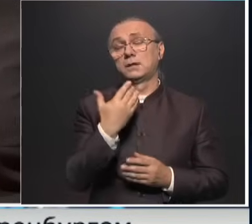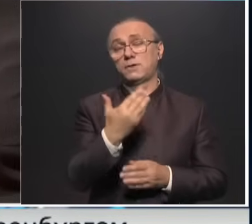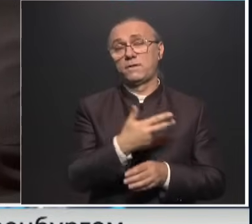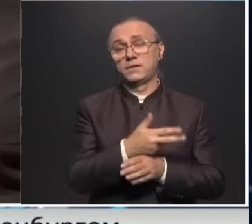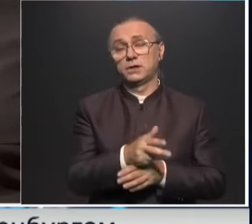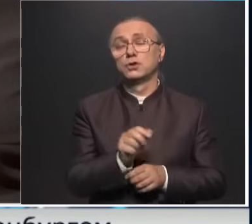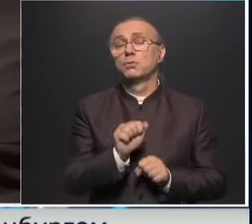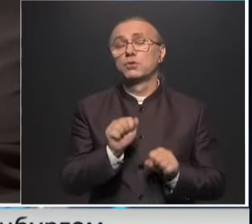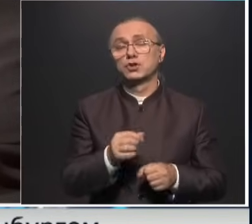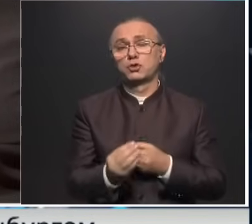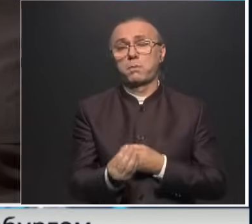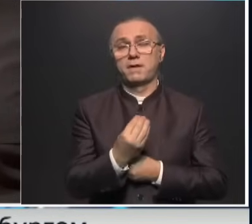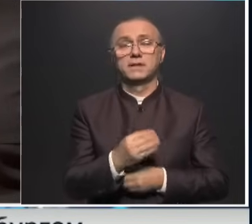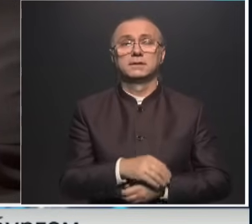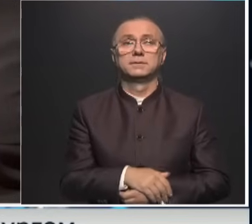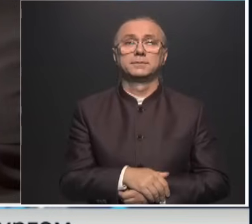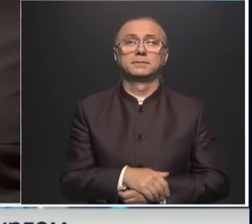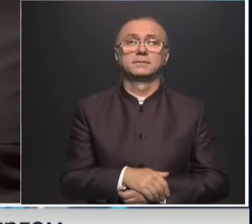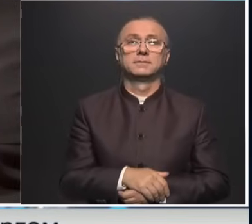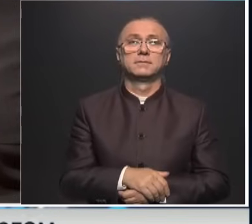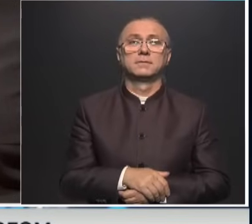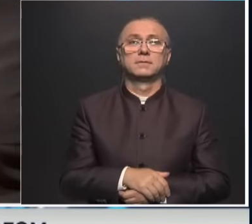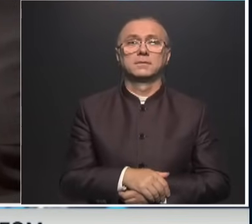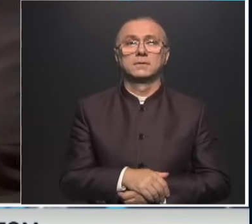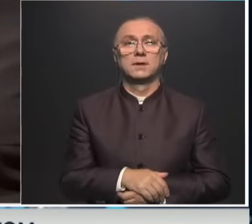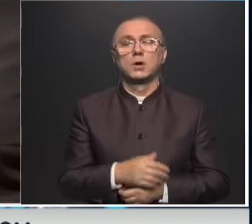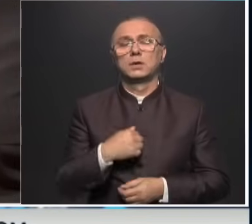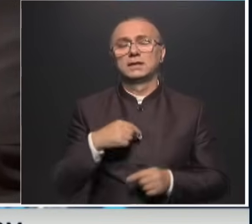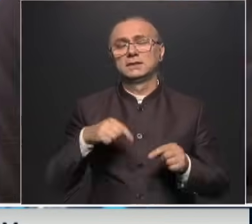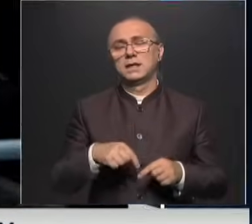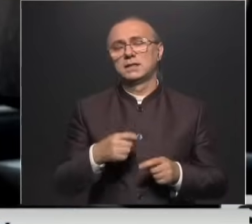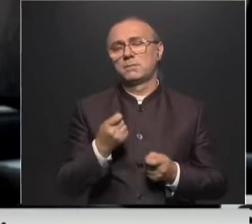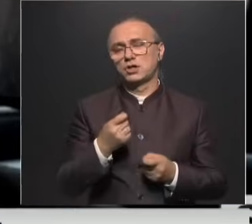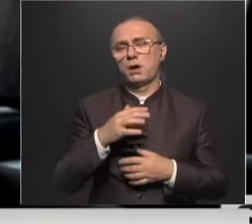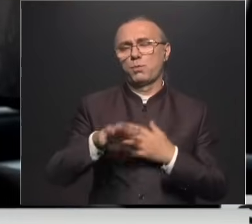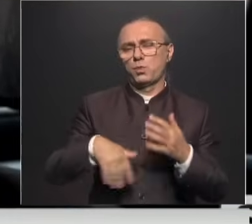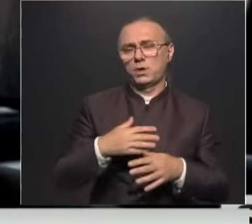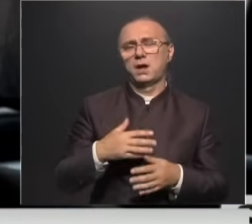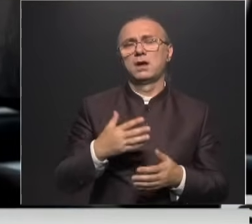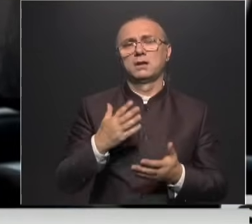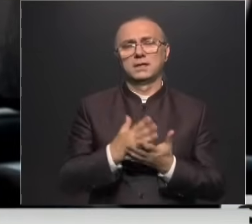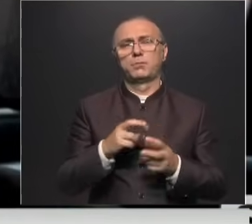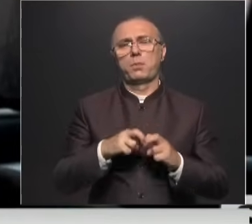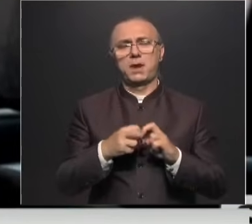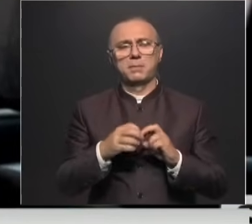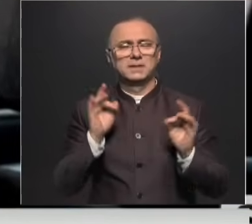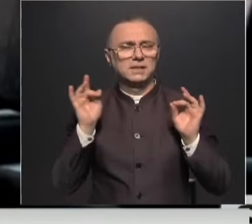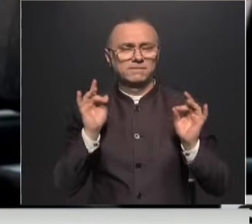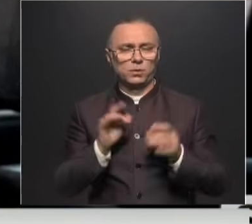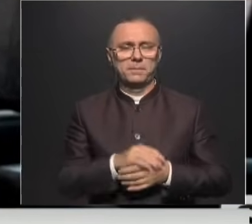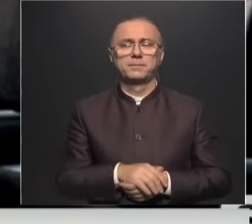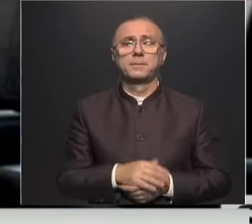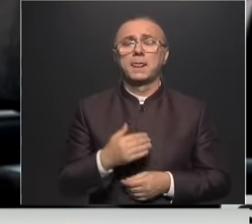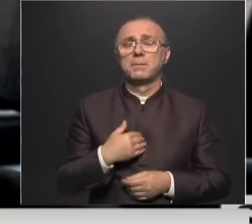важно добавить? Да, Инна, у нас здесь небольшая буря, поэтому были проблемы со звуком. Мы